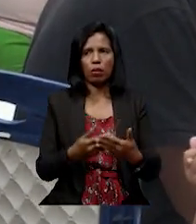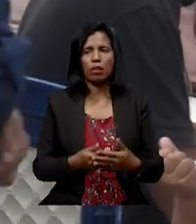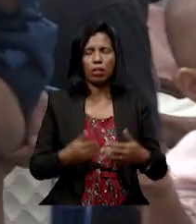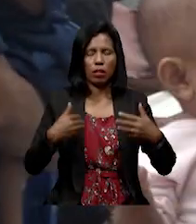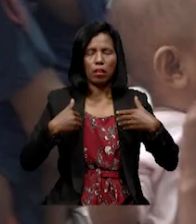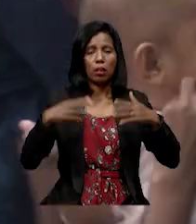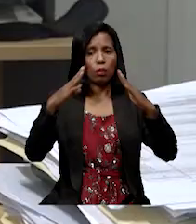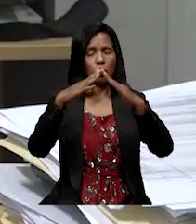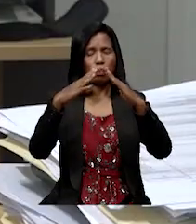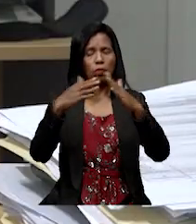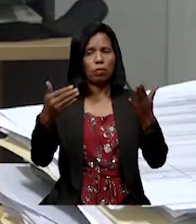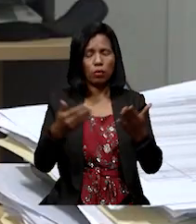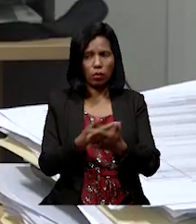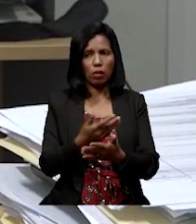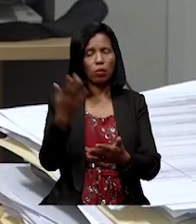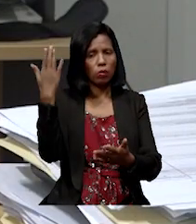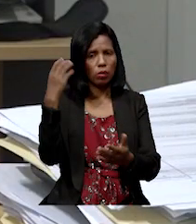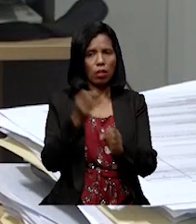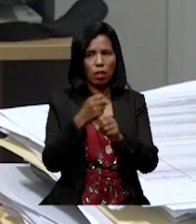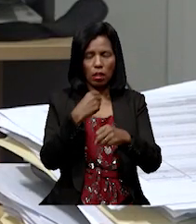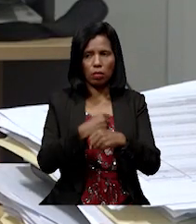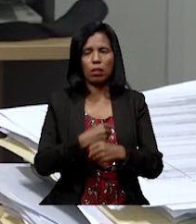phone dadau kalo ne bemake